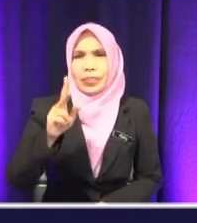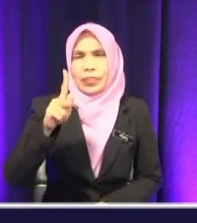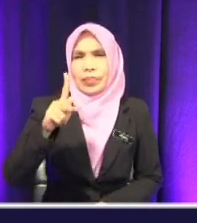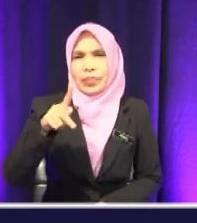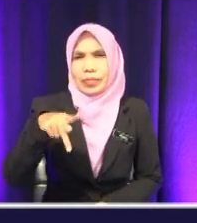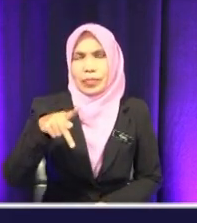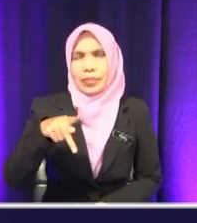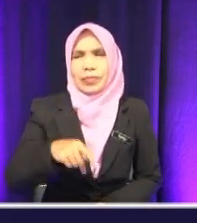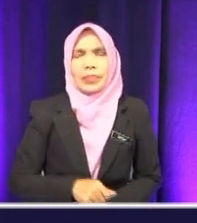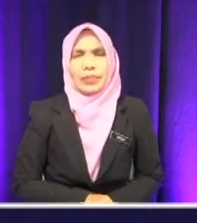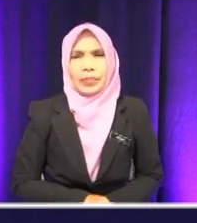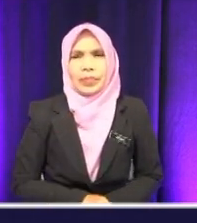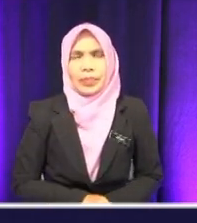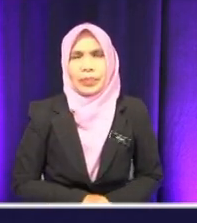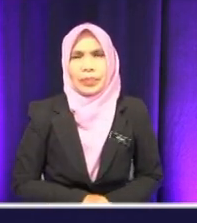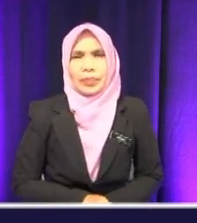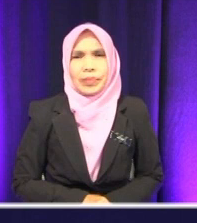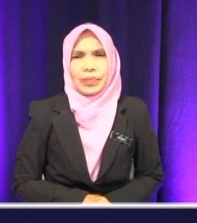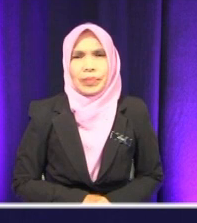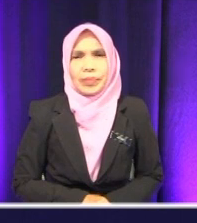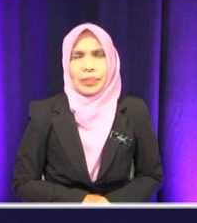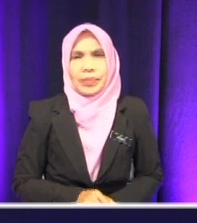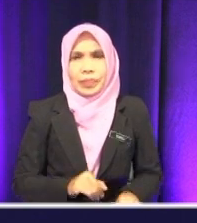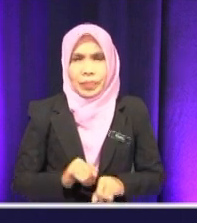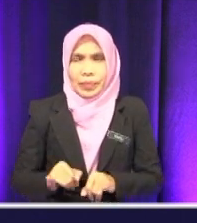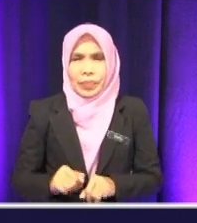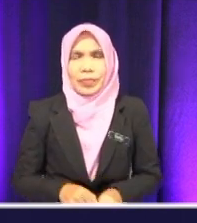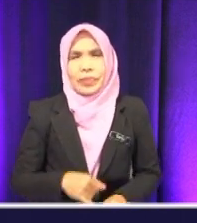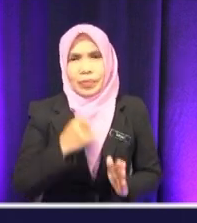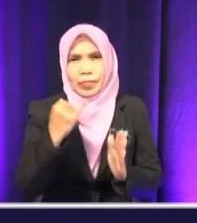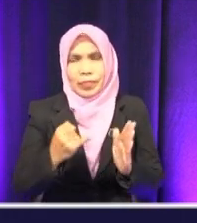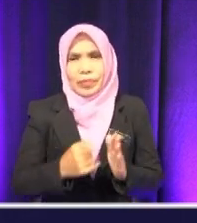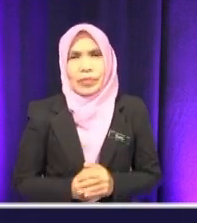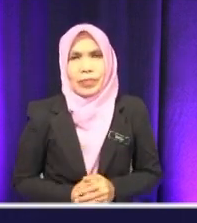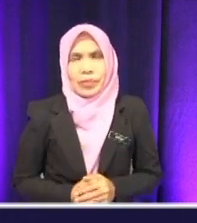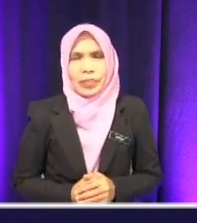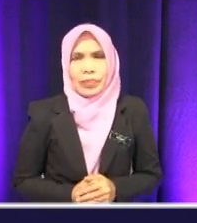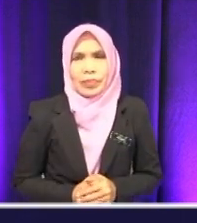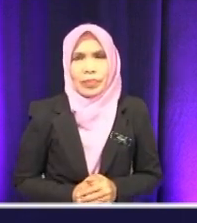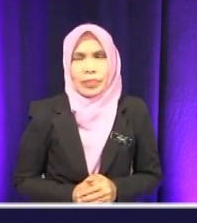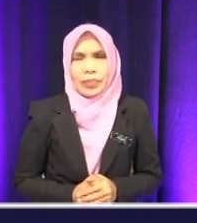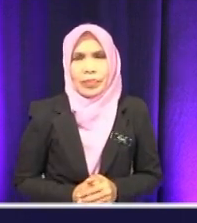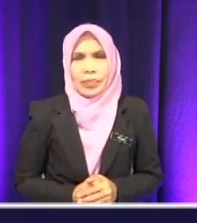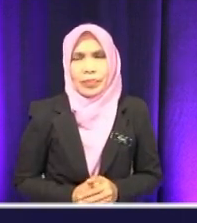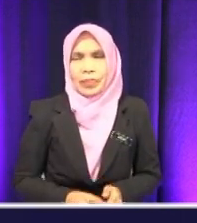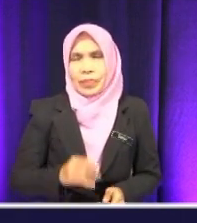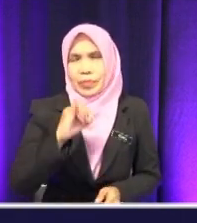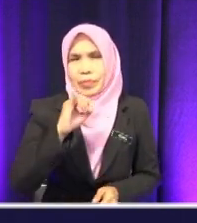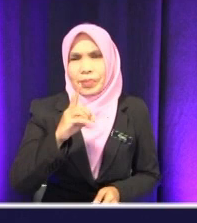seterusnya sekiranya lukiskan untuk melukis ya di 5